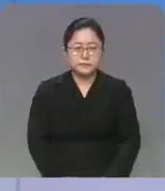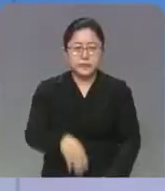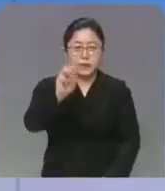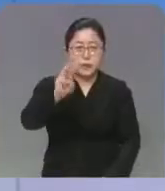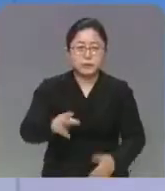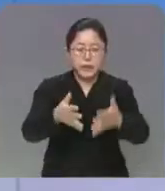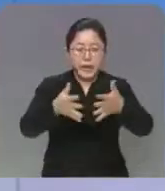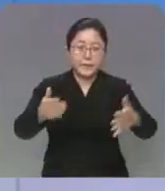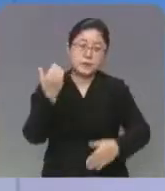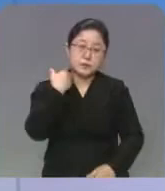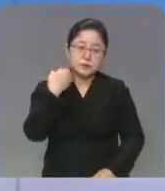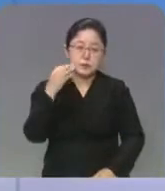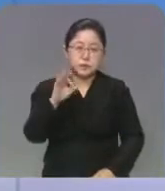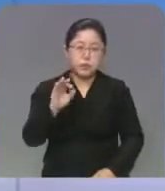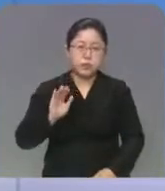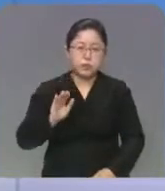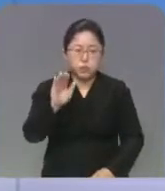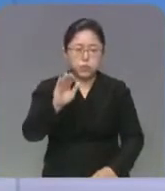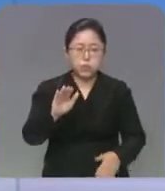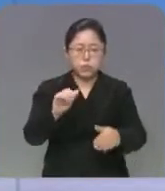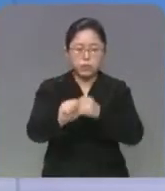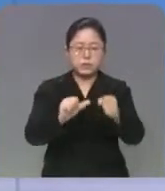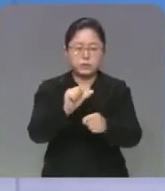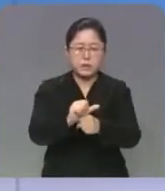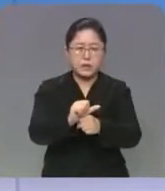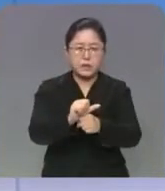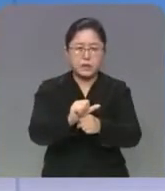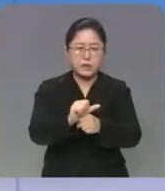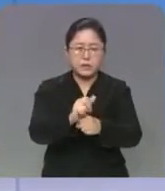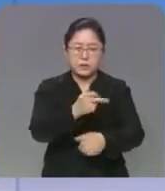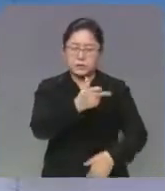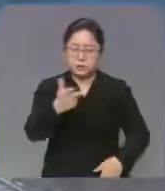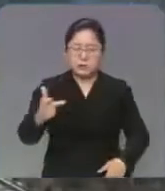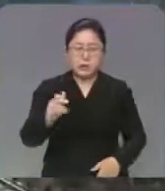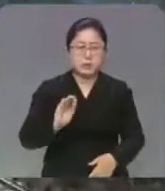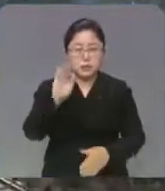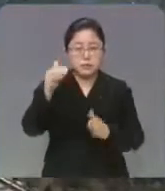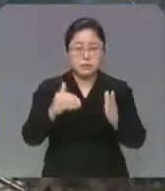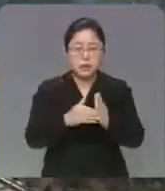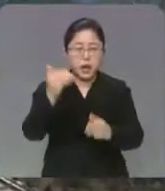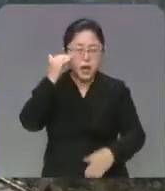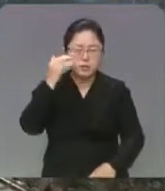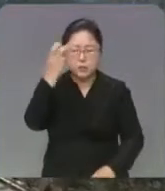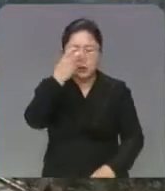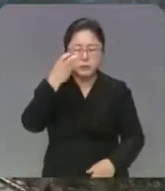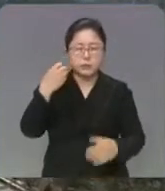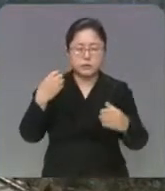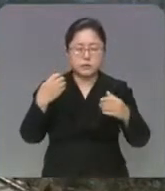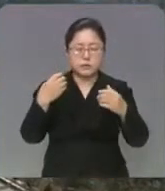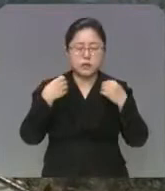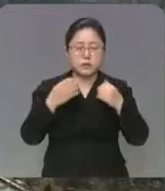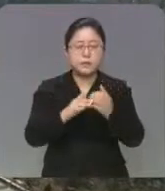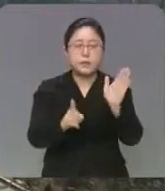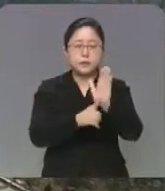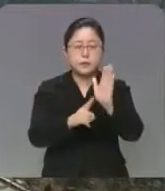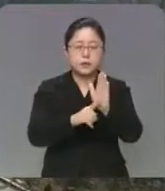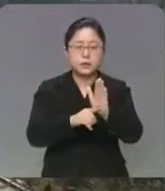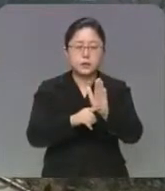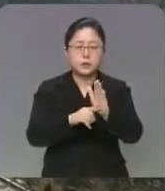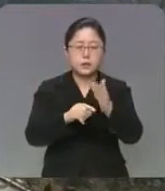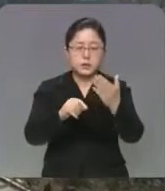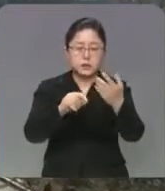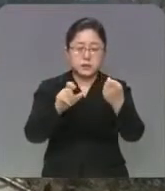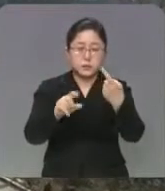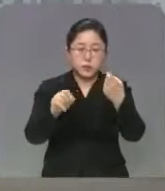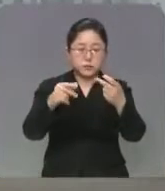광주 아파트 전세가 상승률이 5년 만에 가장 많이 올랐습니다. 한국감정원이 발표한 자료를 보면 이번 달 둘째